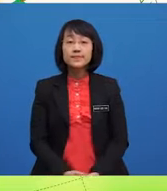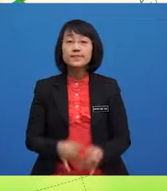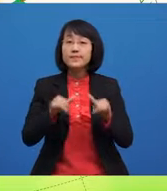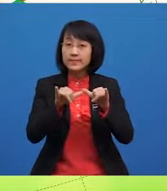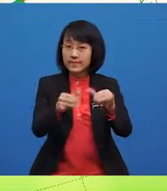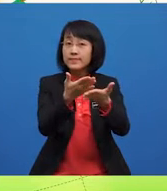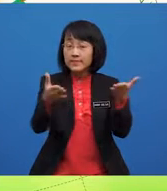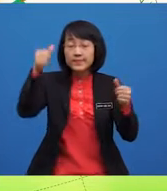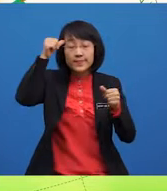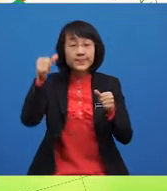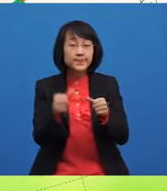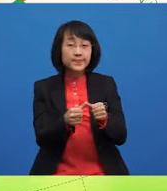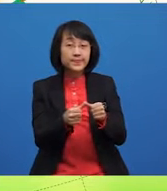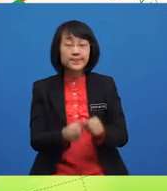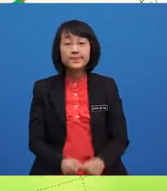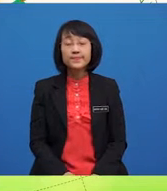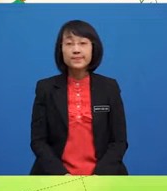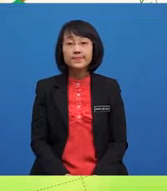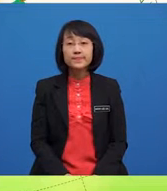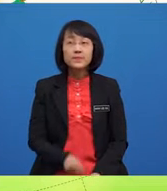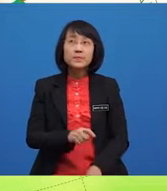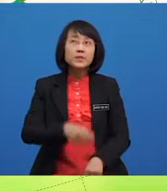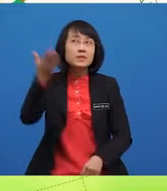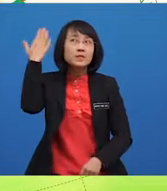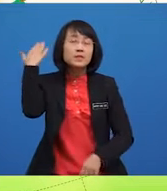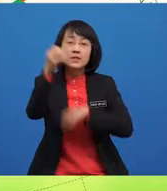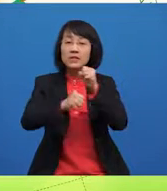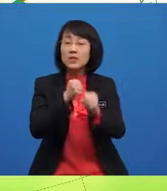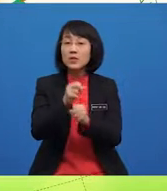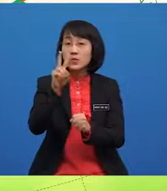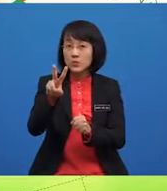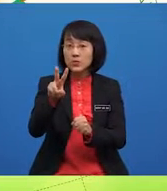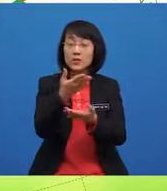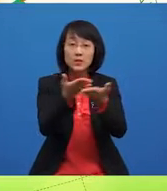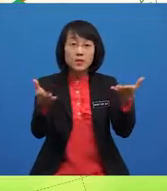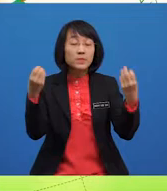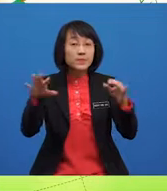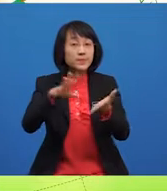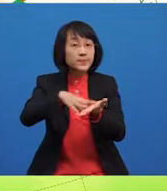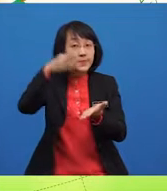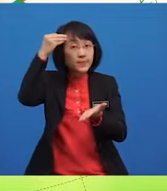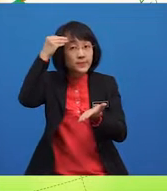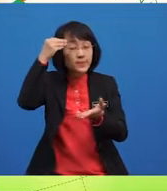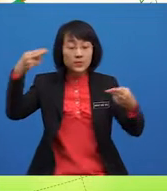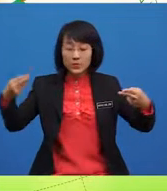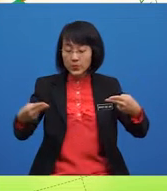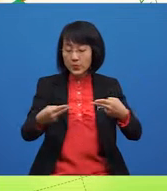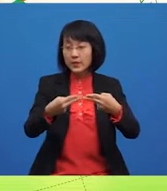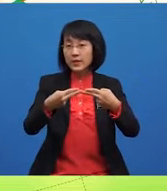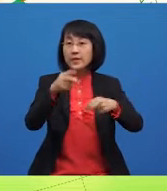kamu ingat semasa di tahun 2 kamu telah mempelajari hubungan